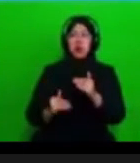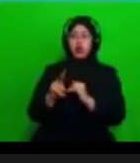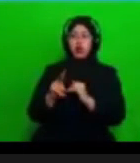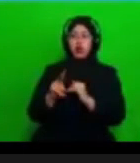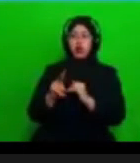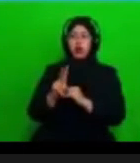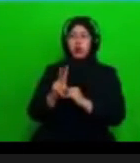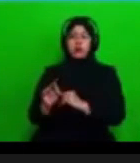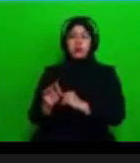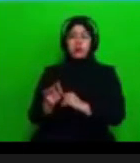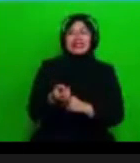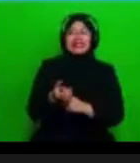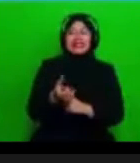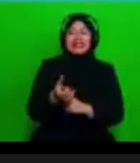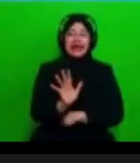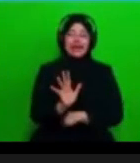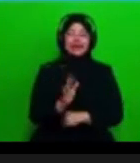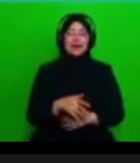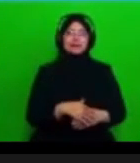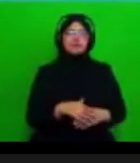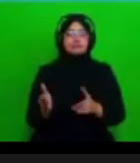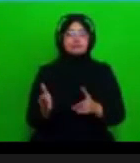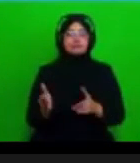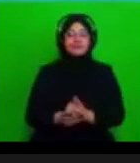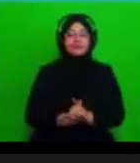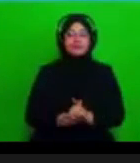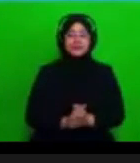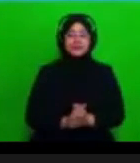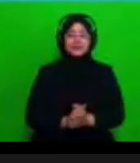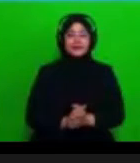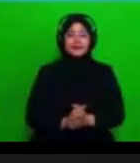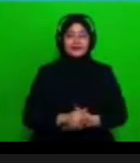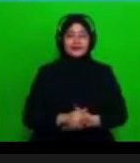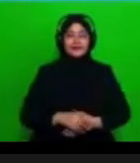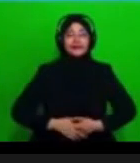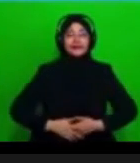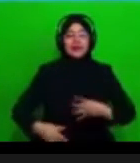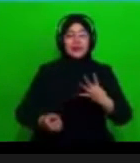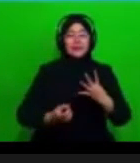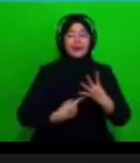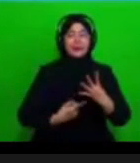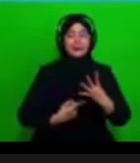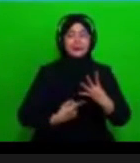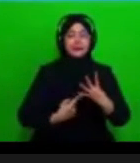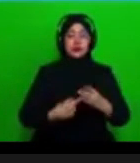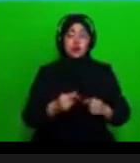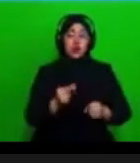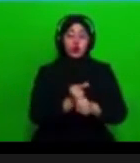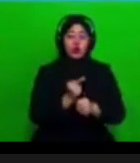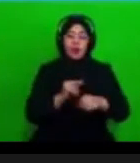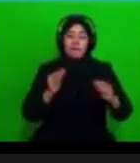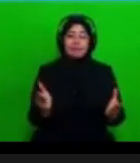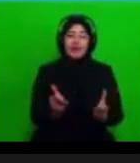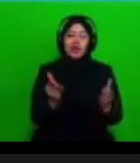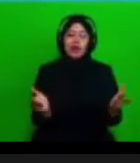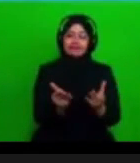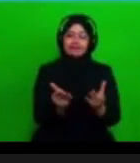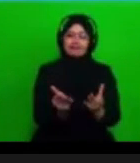Organisasi penggerak. Slide berikutnya, yang keempat, guru penggerak.